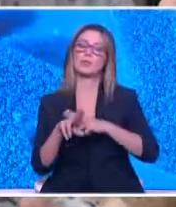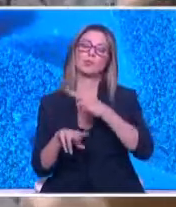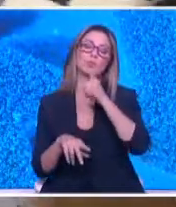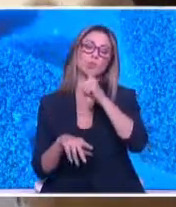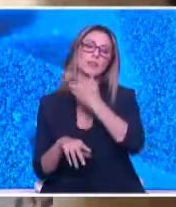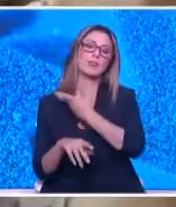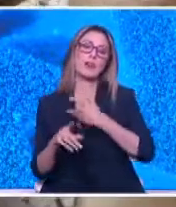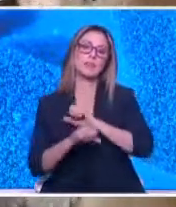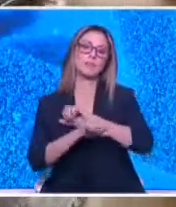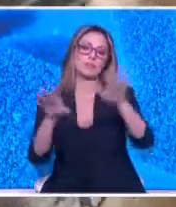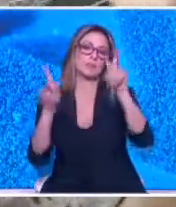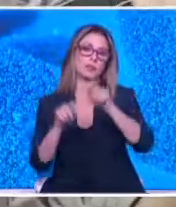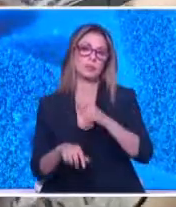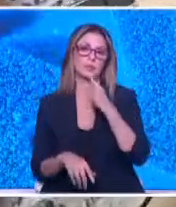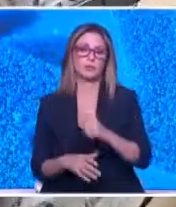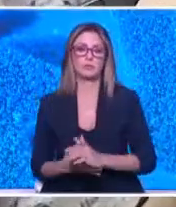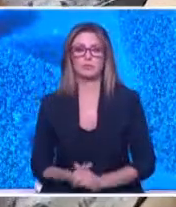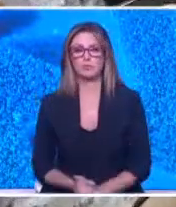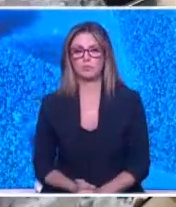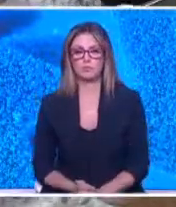müzikseverlerle buluşturacaklarını belirtti.